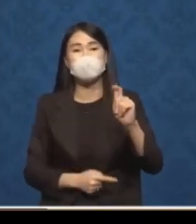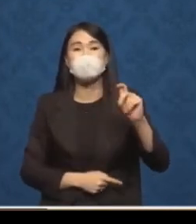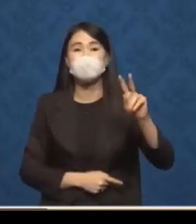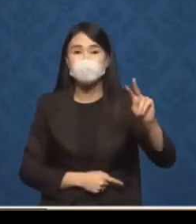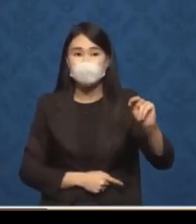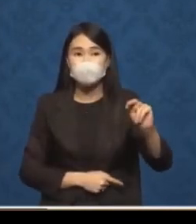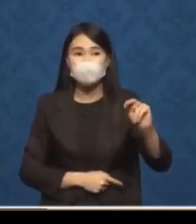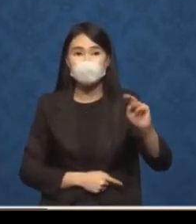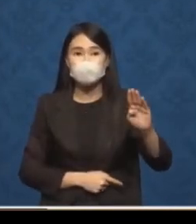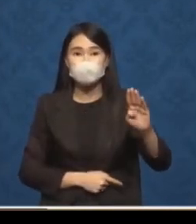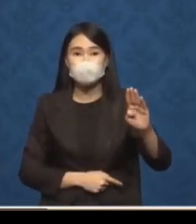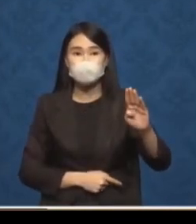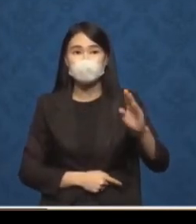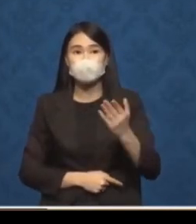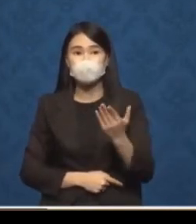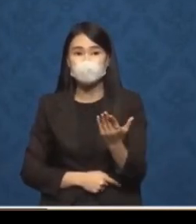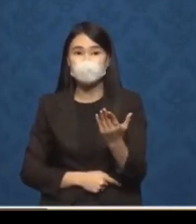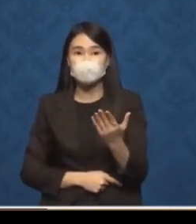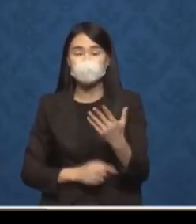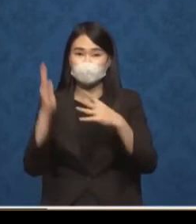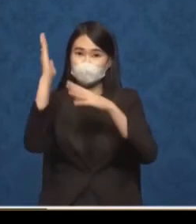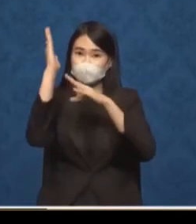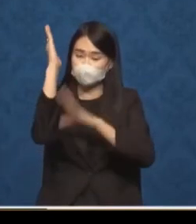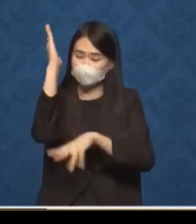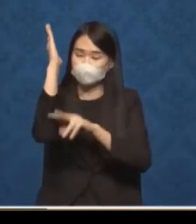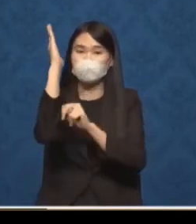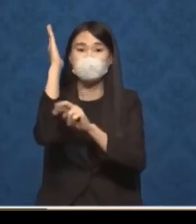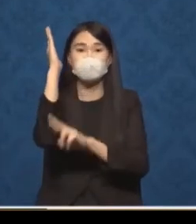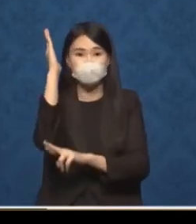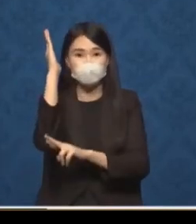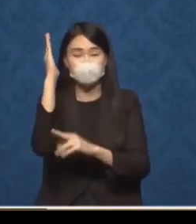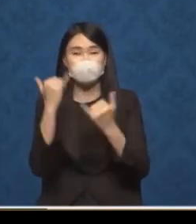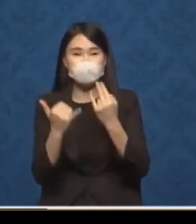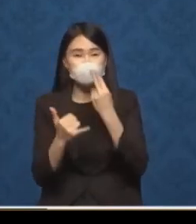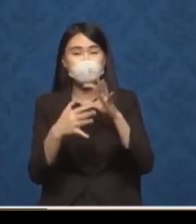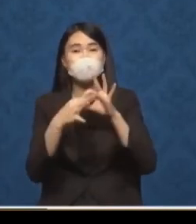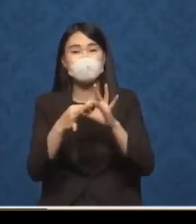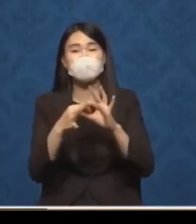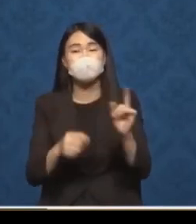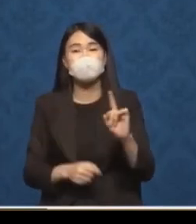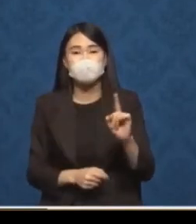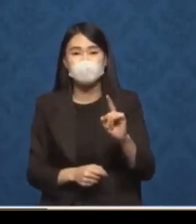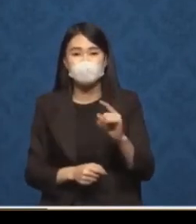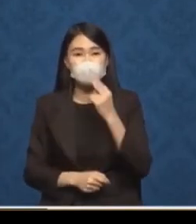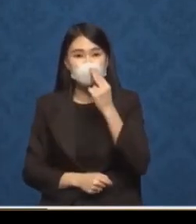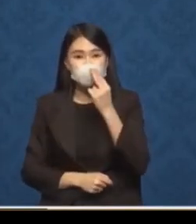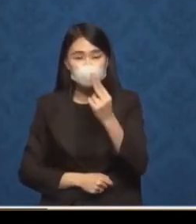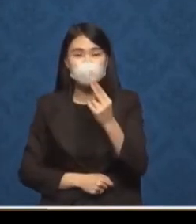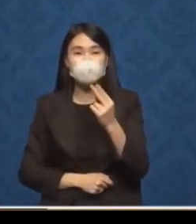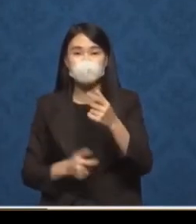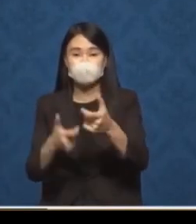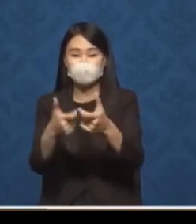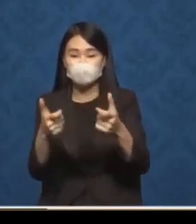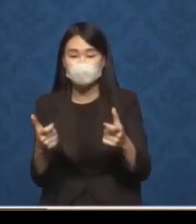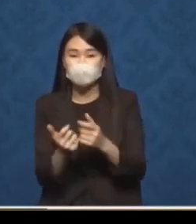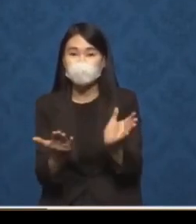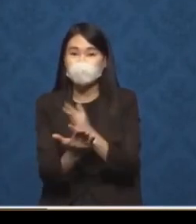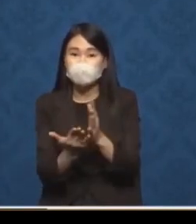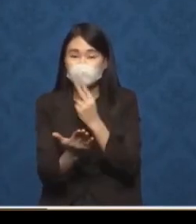ากนครศรีธรรมราชก็ได้เป็นห่วงในเรื่องการศึกษาที่ท